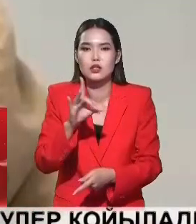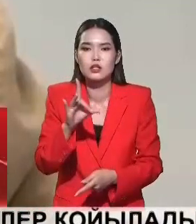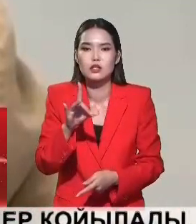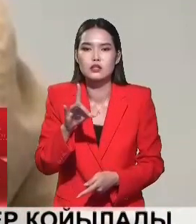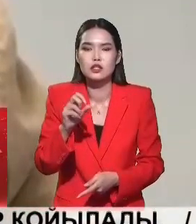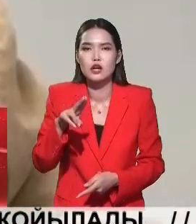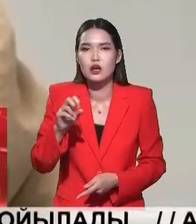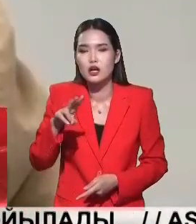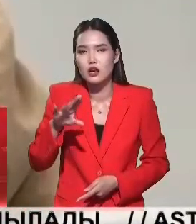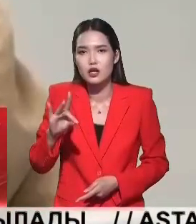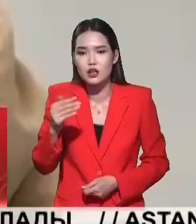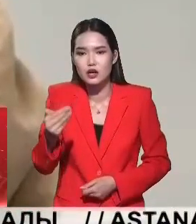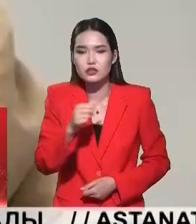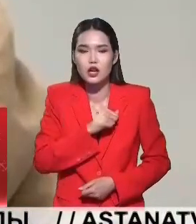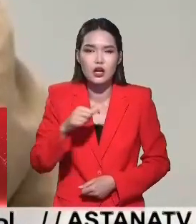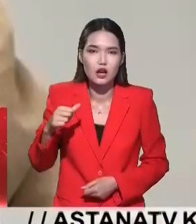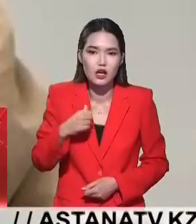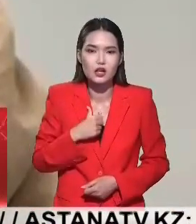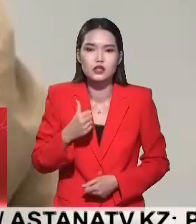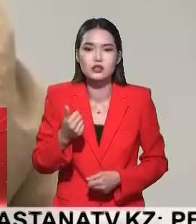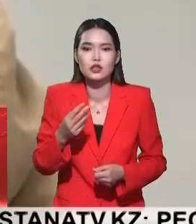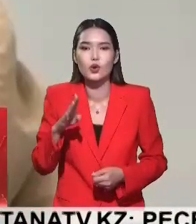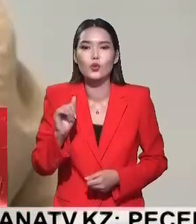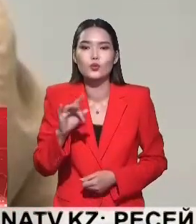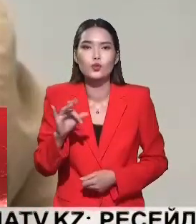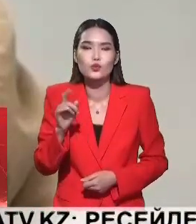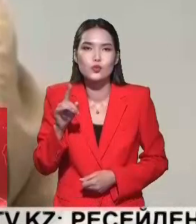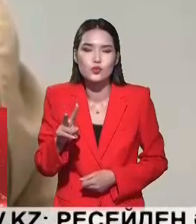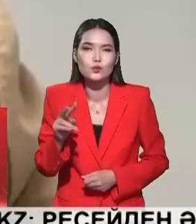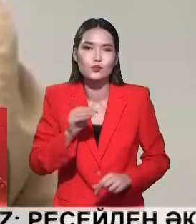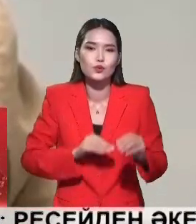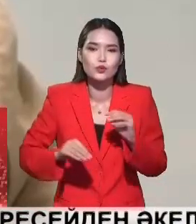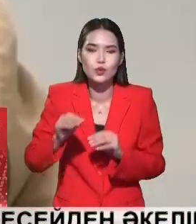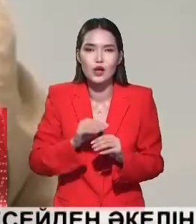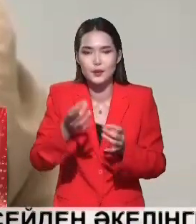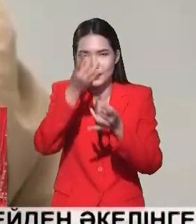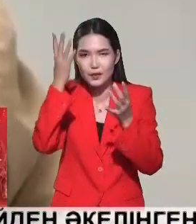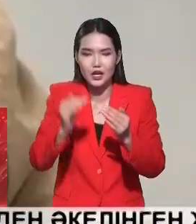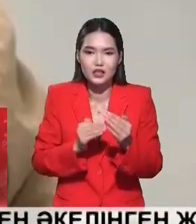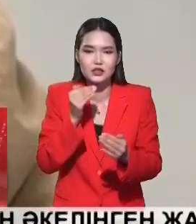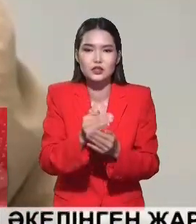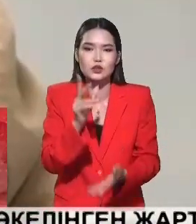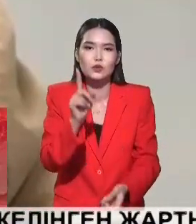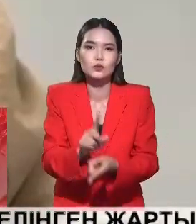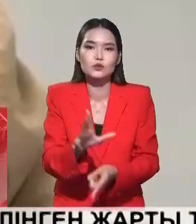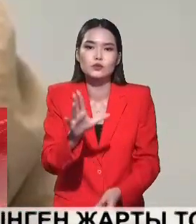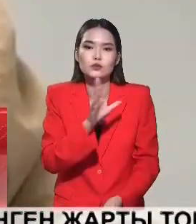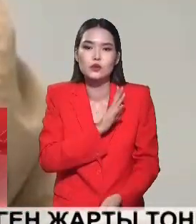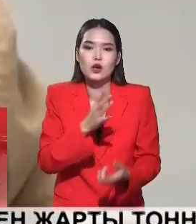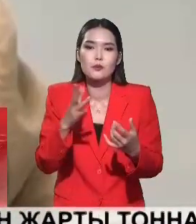өзіміздің серіктестерімізбен туризм саласындағы кәсіпорындармен кездесу өткіздік.